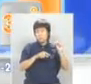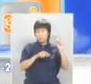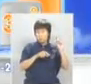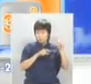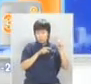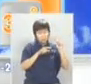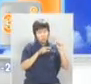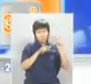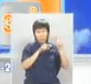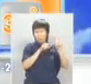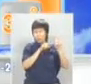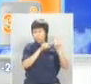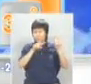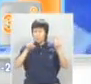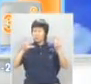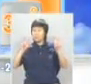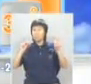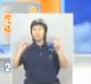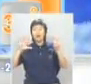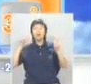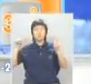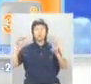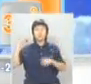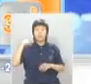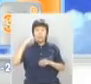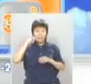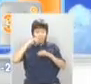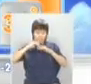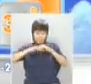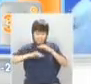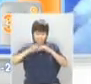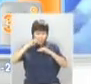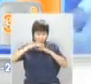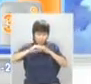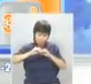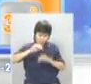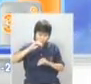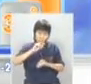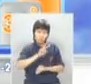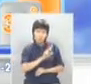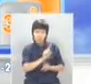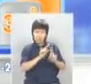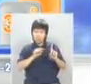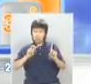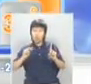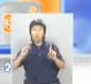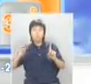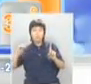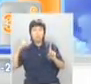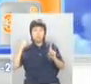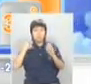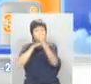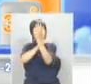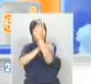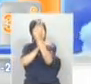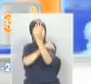จ เอาไยตอนบนทะเลมีครนสูง 1-2 เมตรส่นเอาไทยตอนล่าง ทะเลมีครื่นสูงประมาณ 2 เมตรและด้านฝงอัดามัน